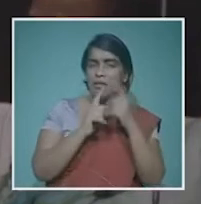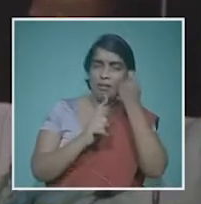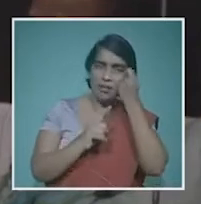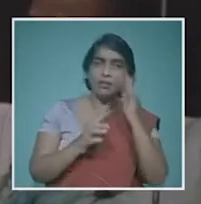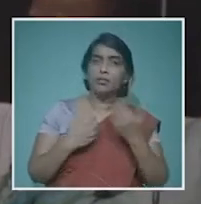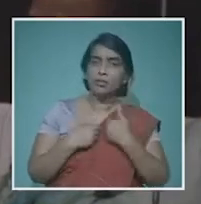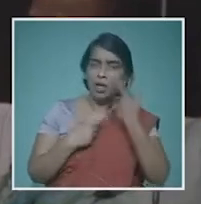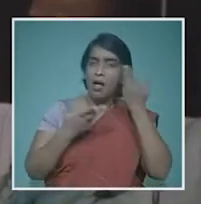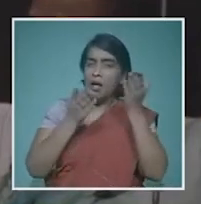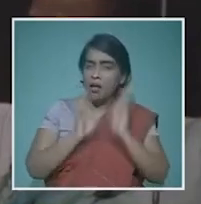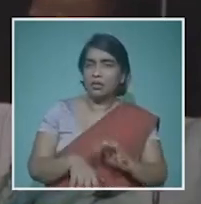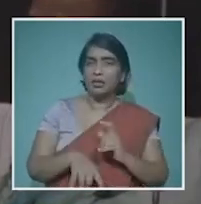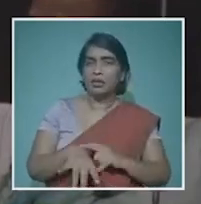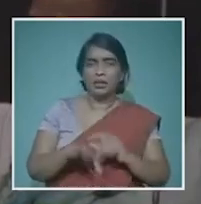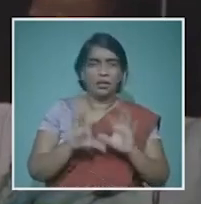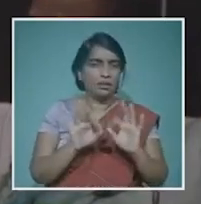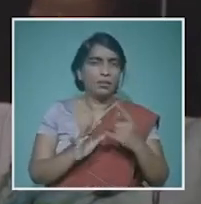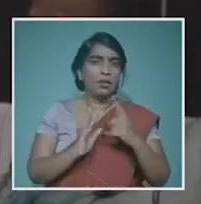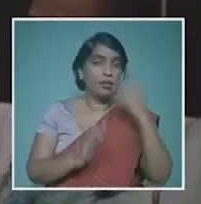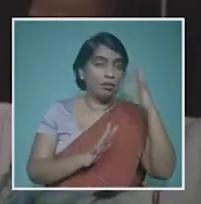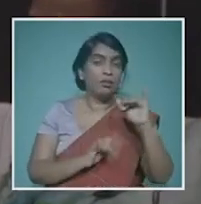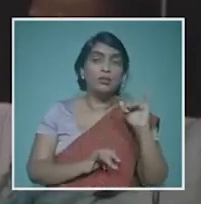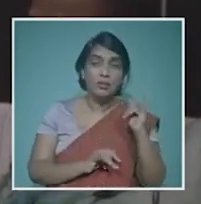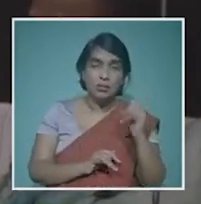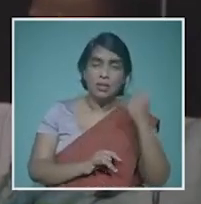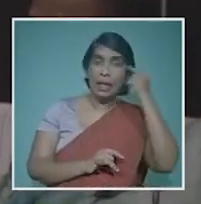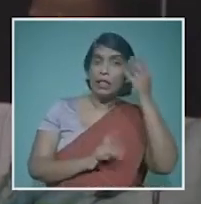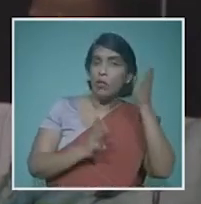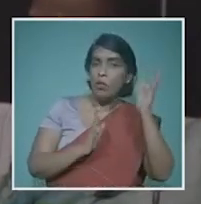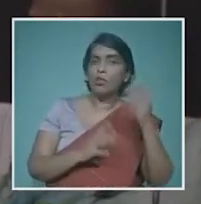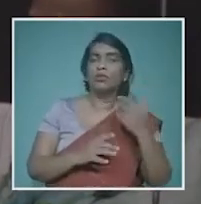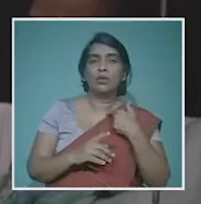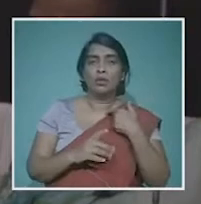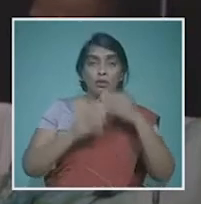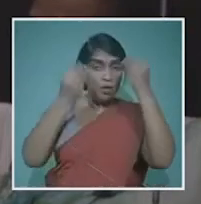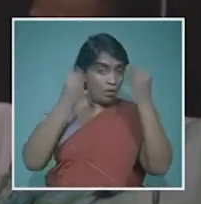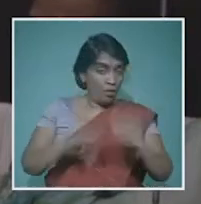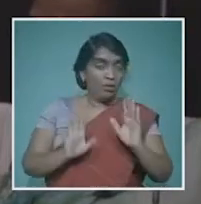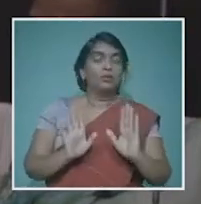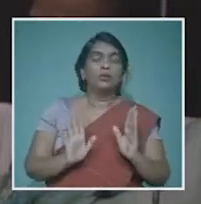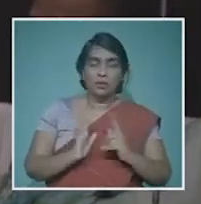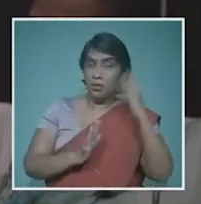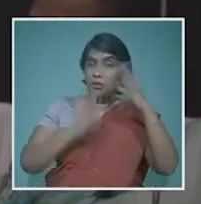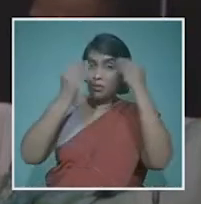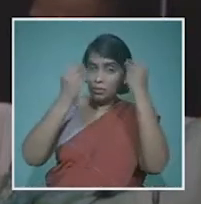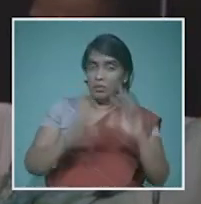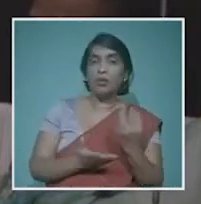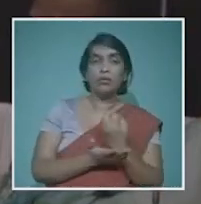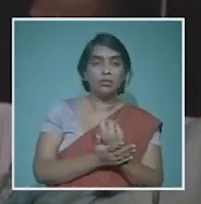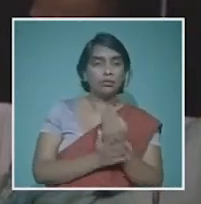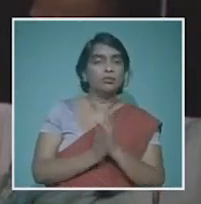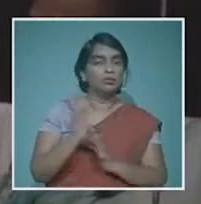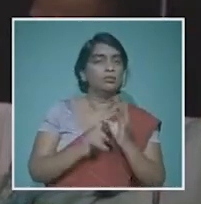අපි දන්නවා අන්තිම තප්පරේ ජාත්‍යන්තරේ සමහර වෙලාවට කල්පනා කරපු හැටි. ඒක පරාජය කරන්න පොට්ටුවේ